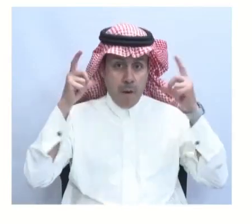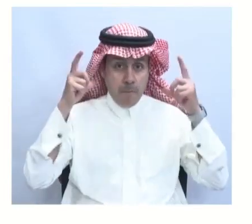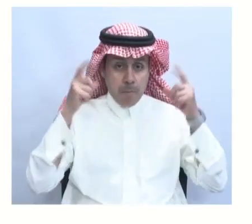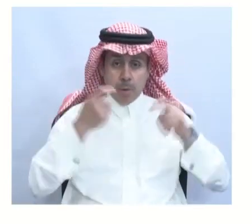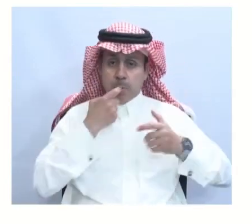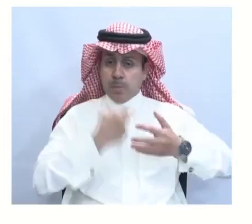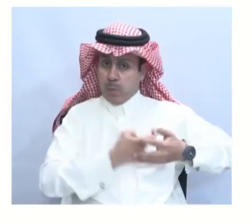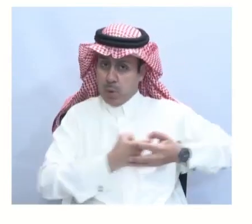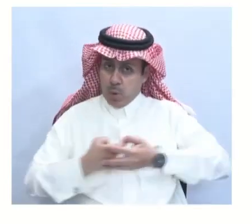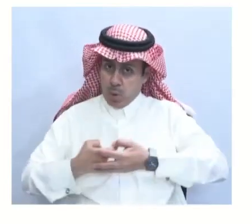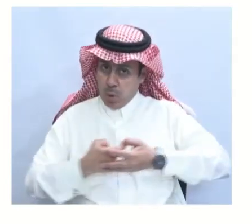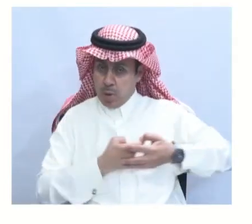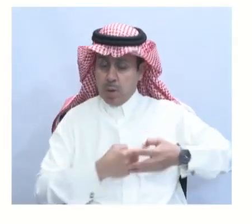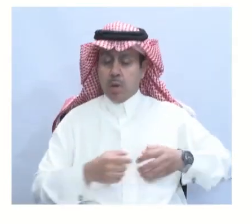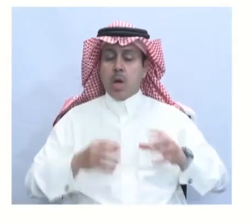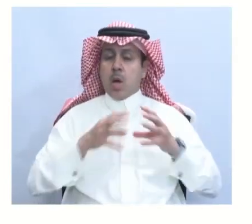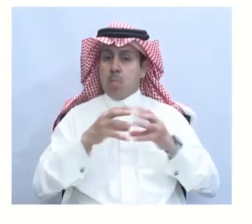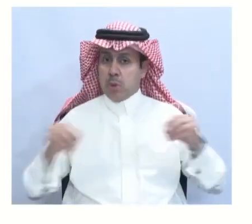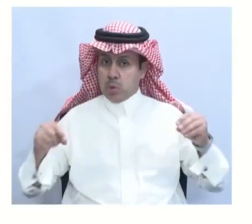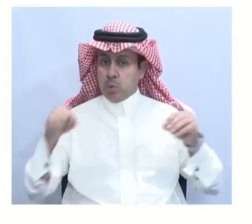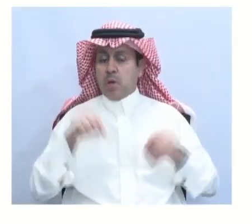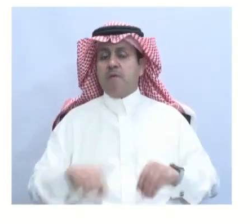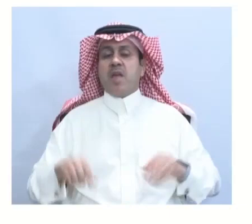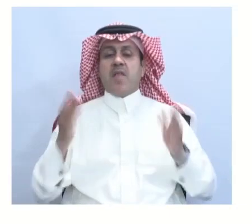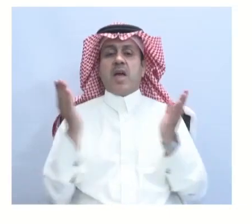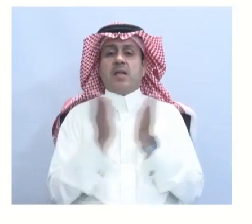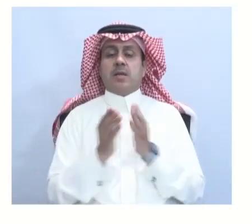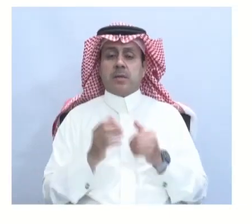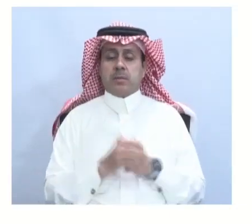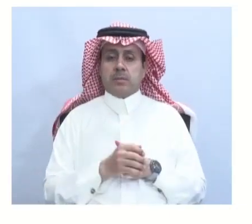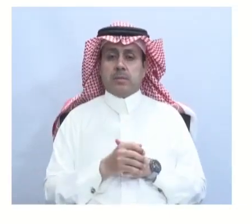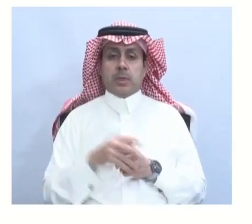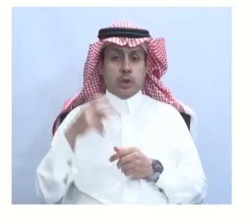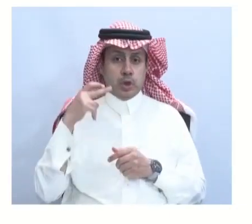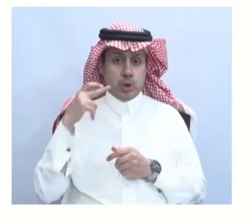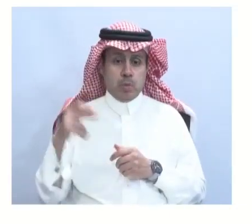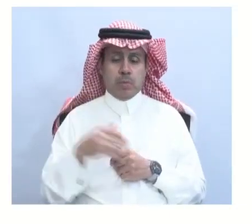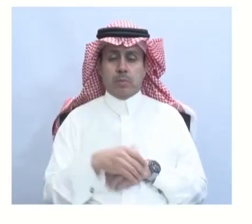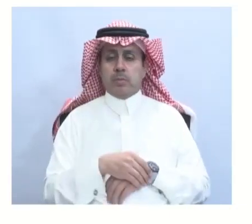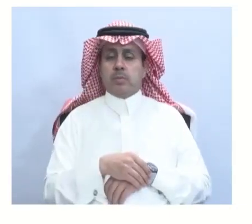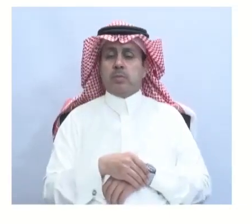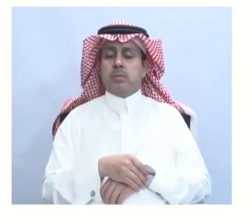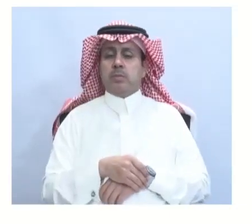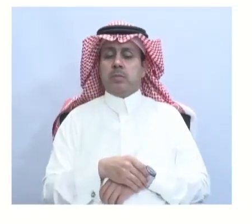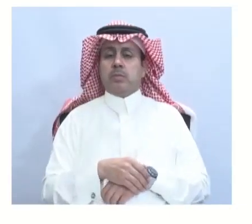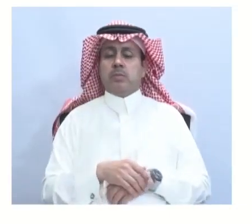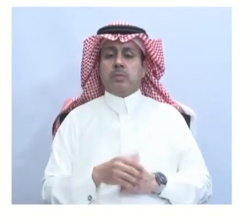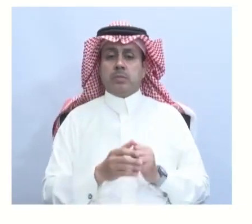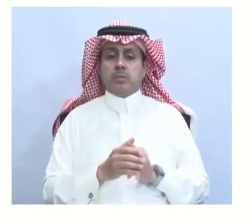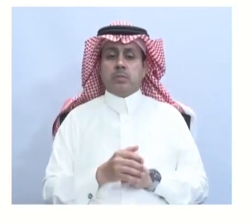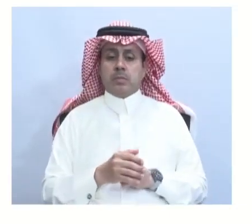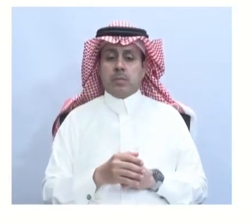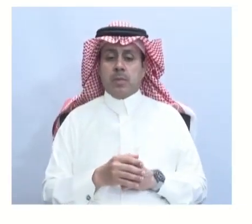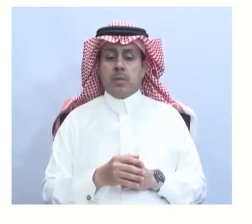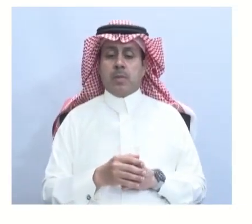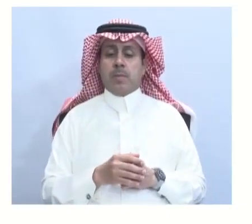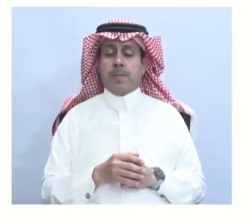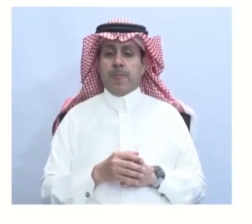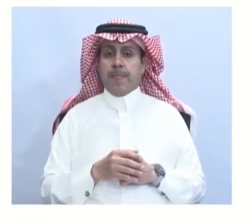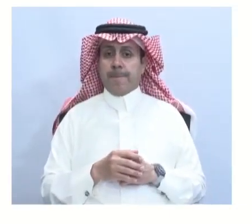من الرضاع المقصود في هذا الدرس الجواب لهذا السؤال هو مدخلنا باذن الله